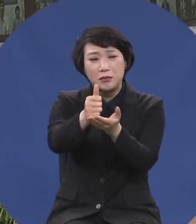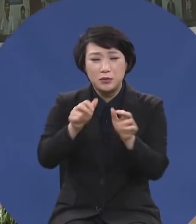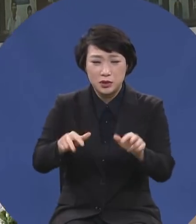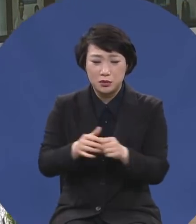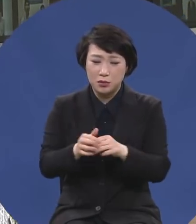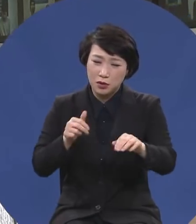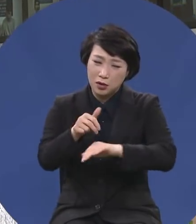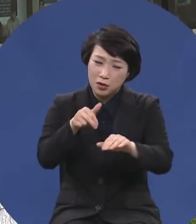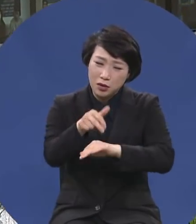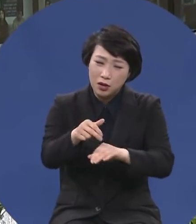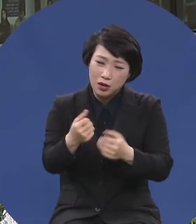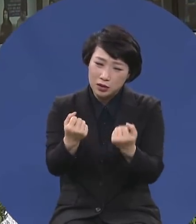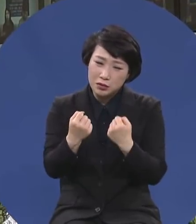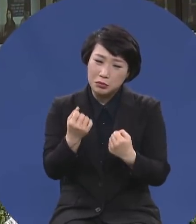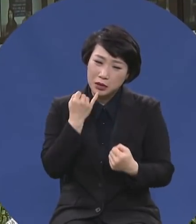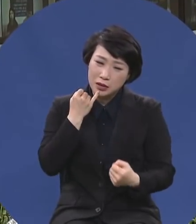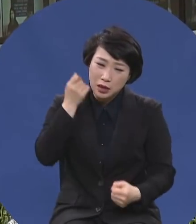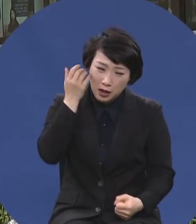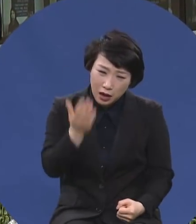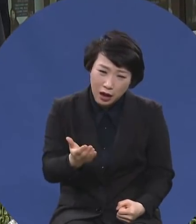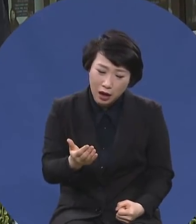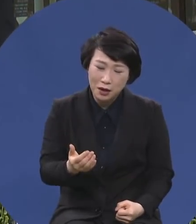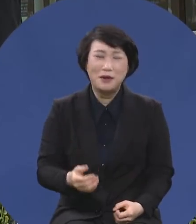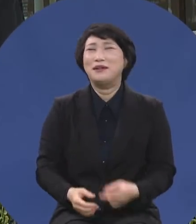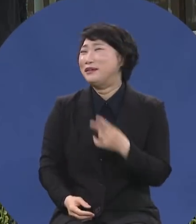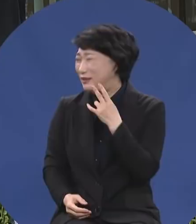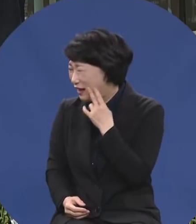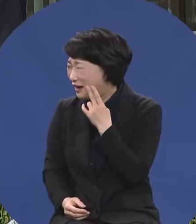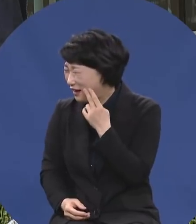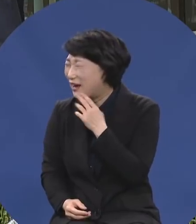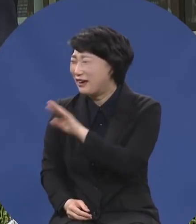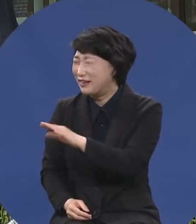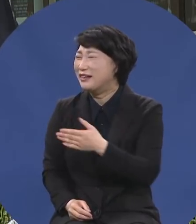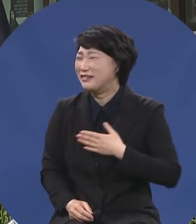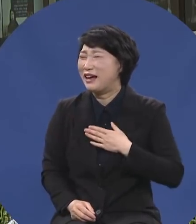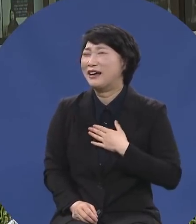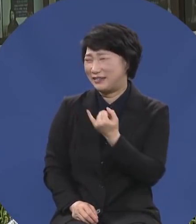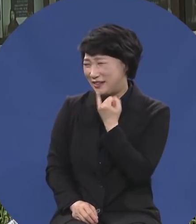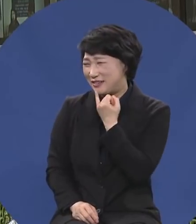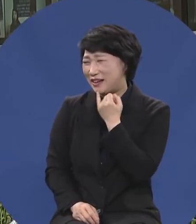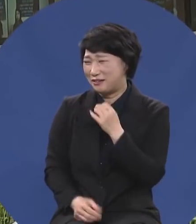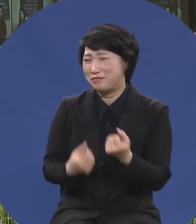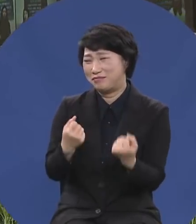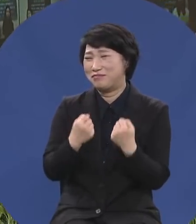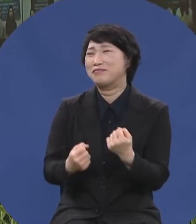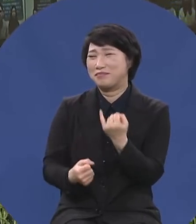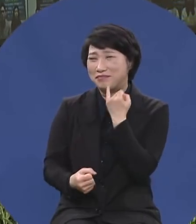다니는데 기력이 괜찮아요. 예, 괜찮아요. 기력이.